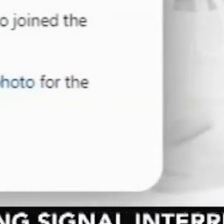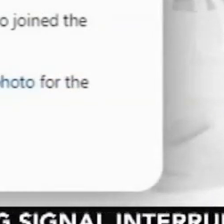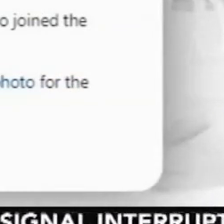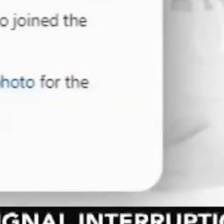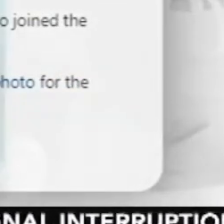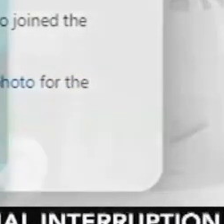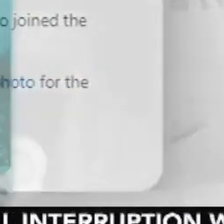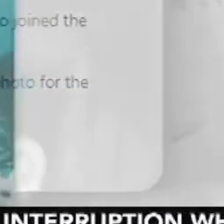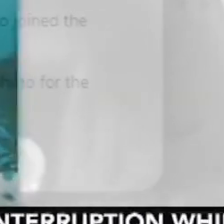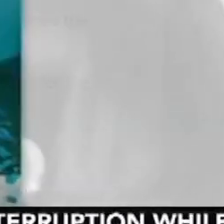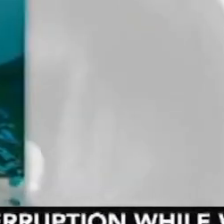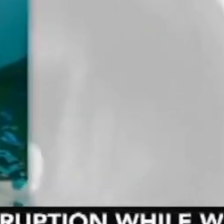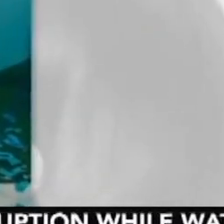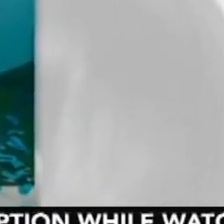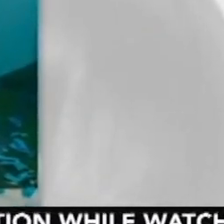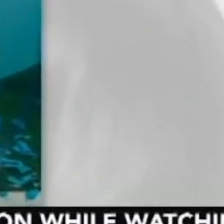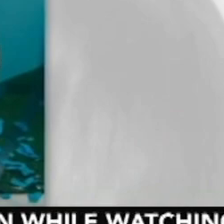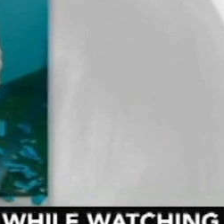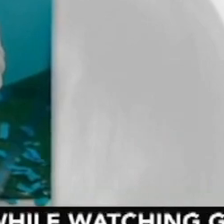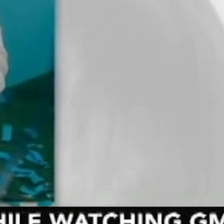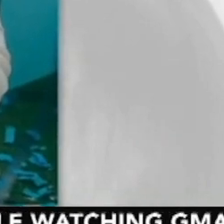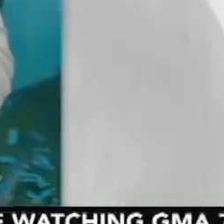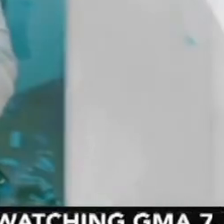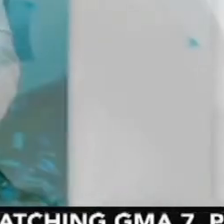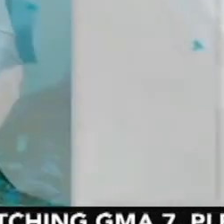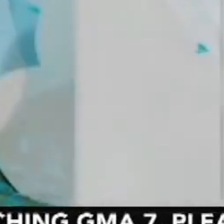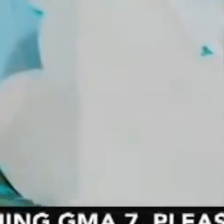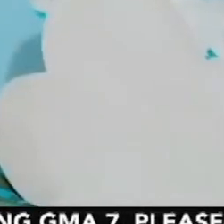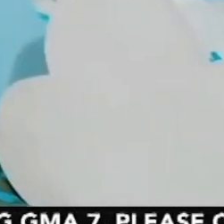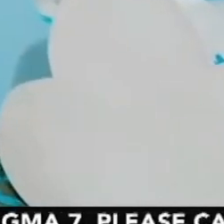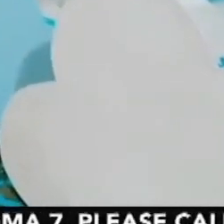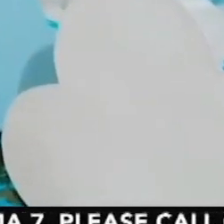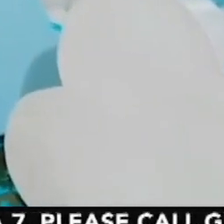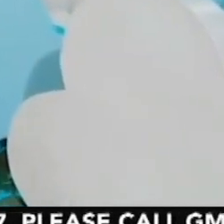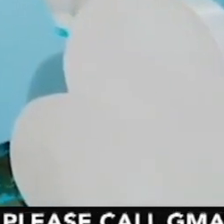si Baby N. Aubrey Carampel, updated to showbiz happenings.